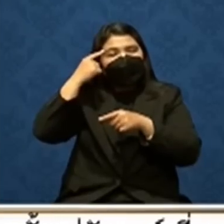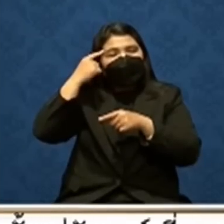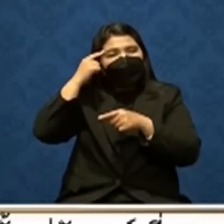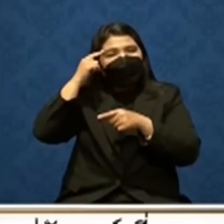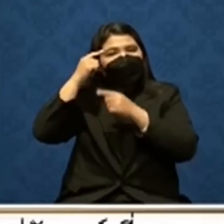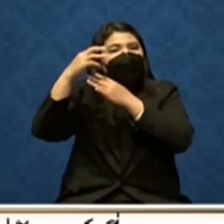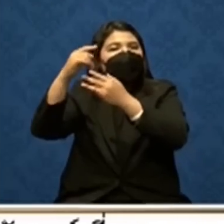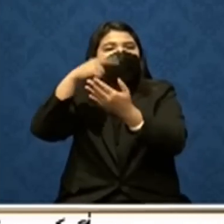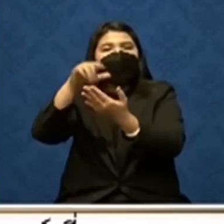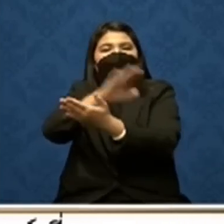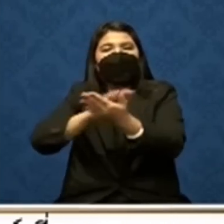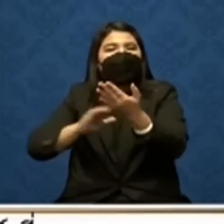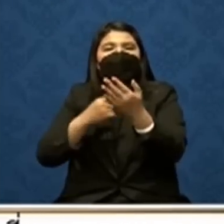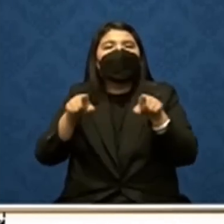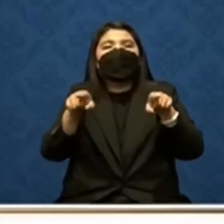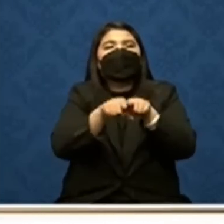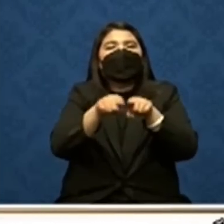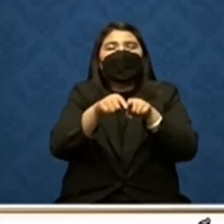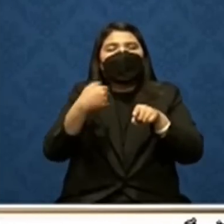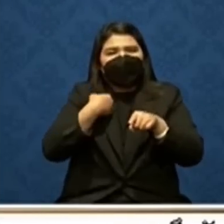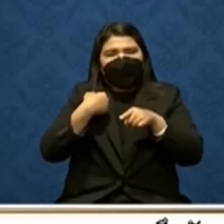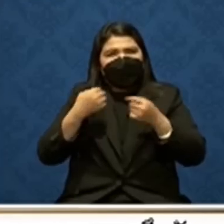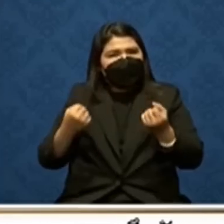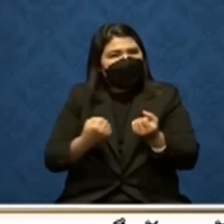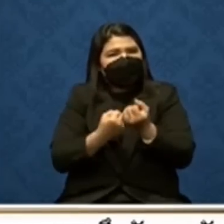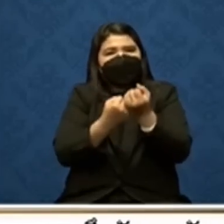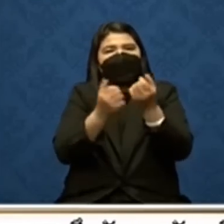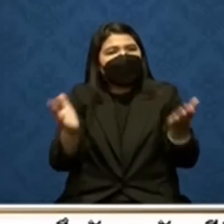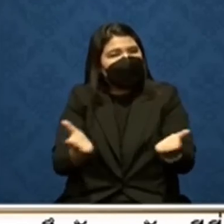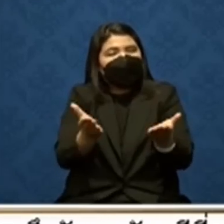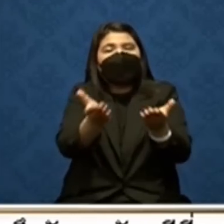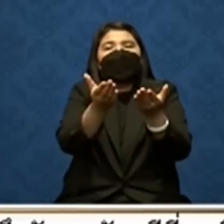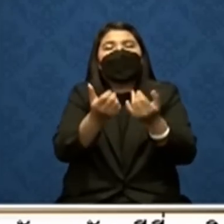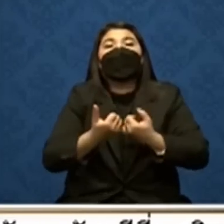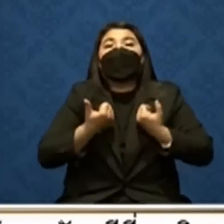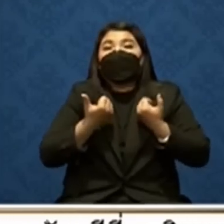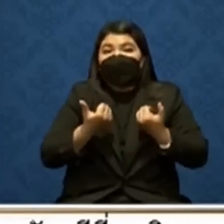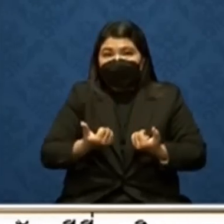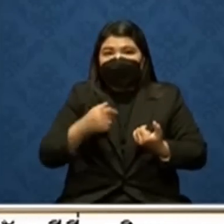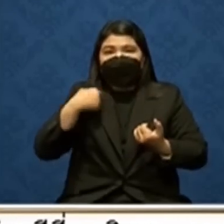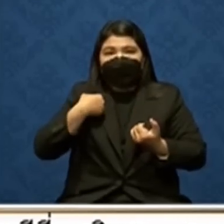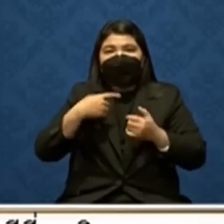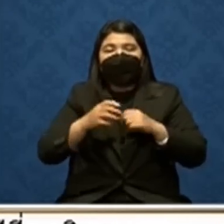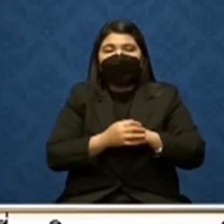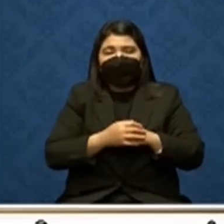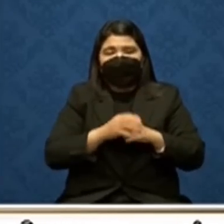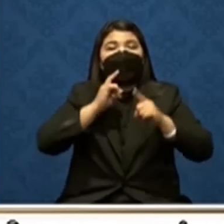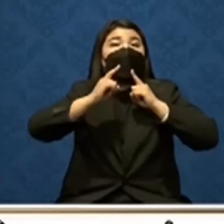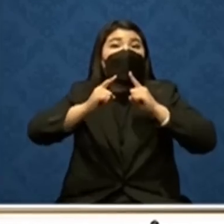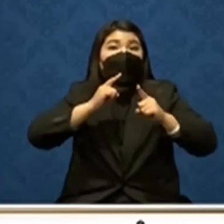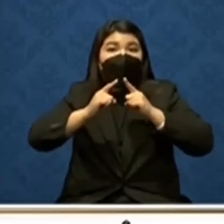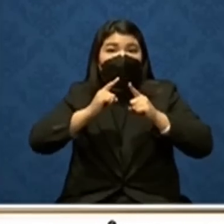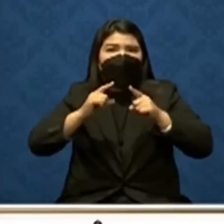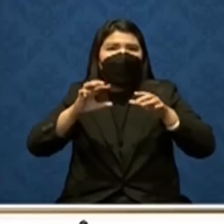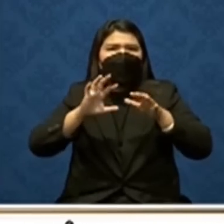ทุ่มเทมากเป็พิเศษกับปีนี้และนนกคสาเหตุทผมจะใช้เวลาที่เหลืออี